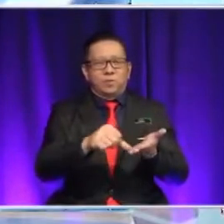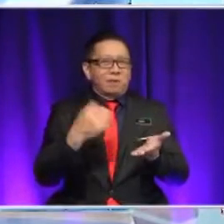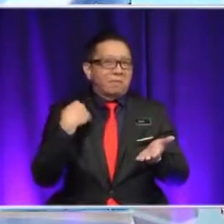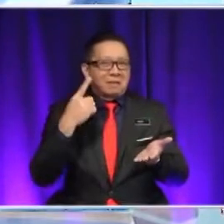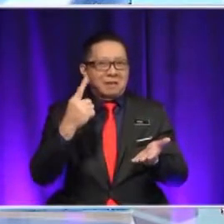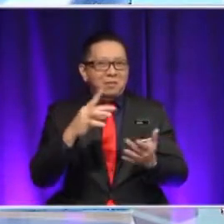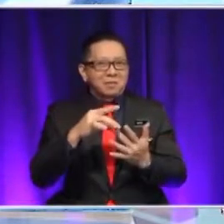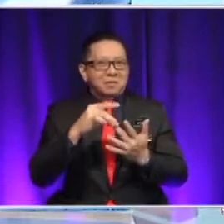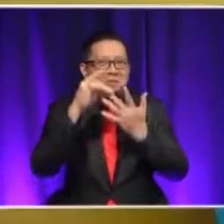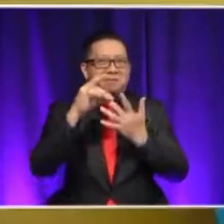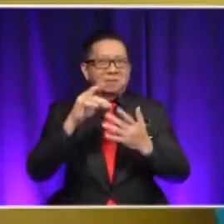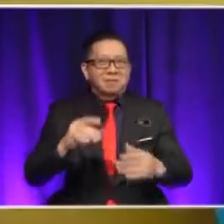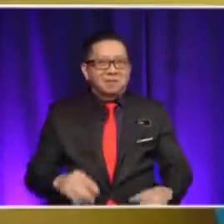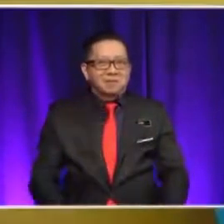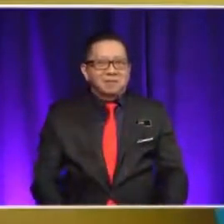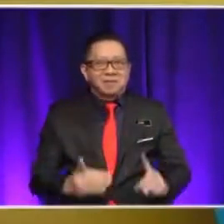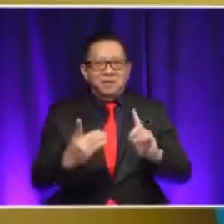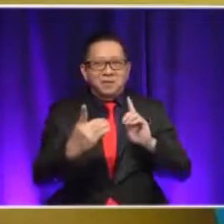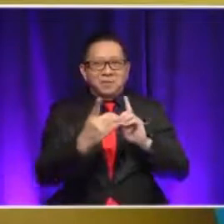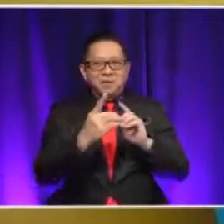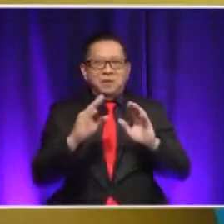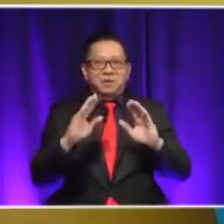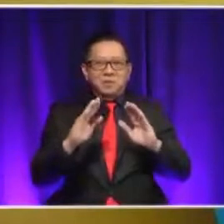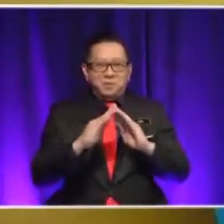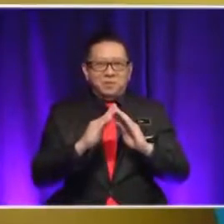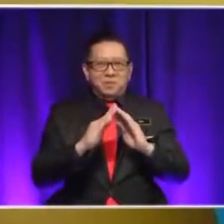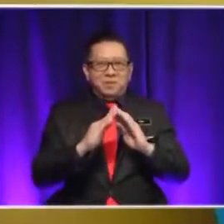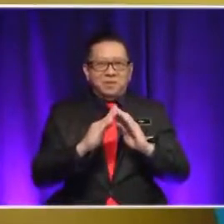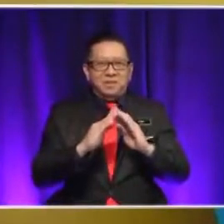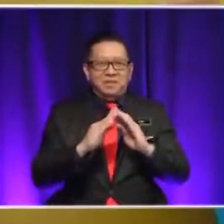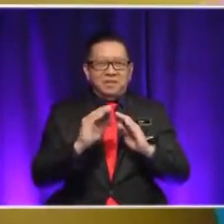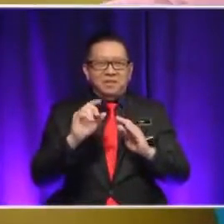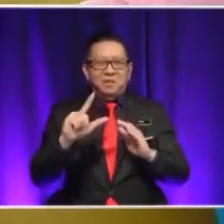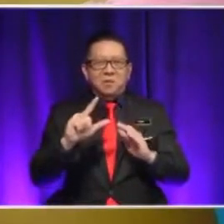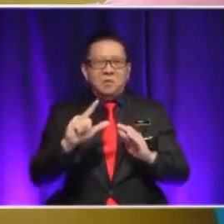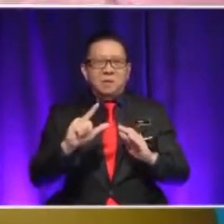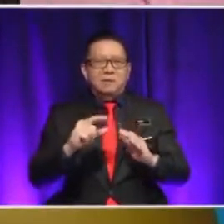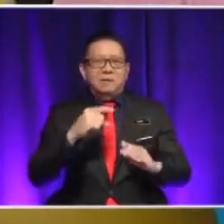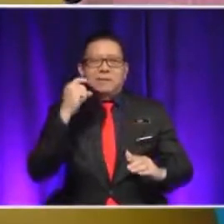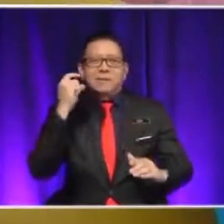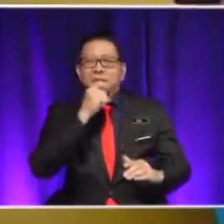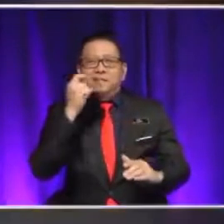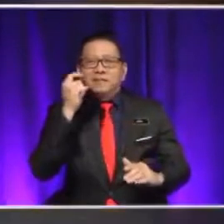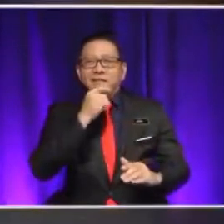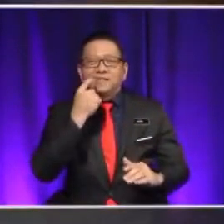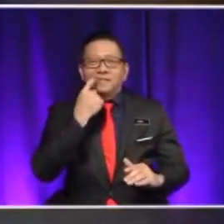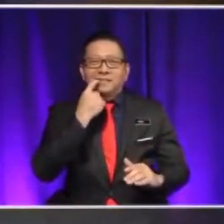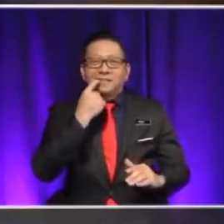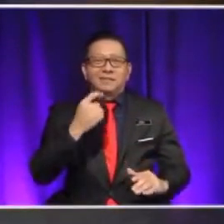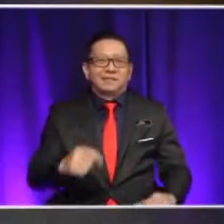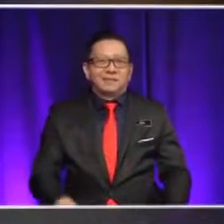vagina aja gitu jumpa dekat rumah itu itu ngurusin Oh bersih Anda cek lupa gosok gigi